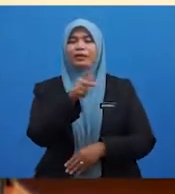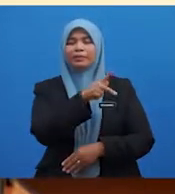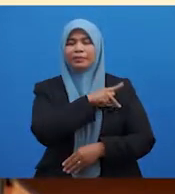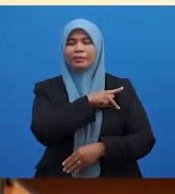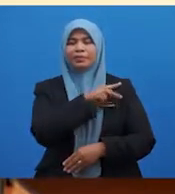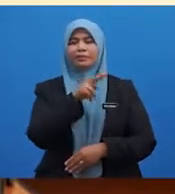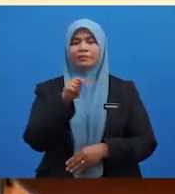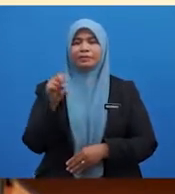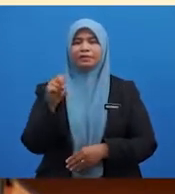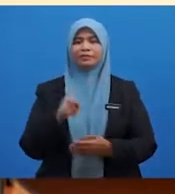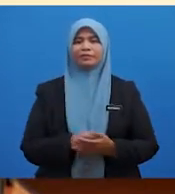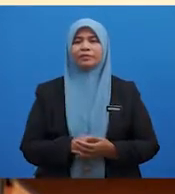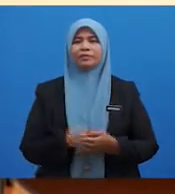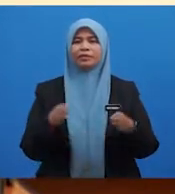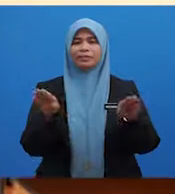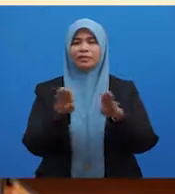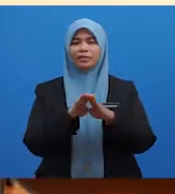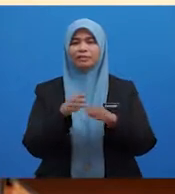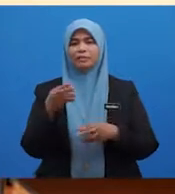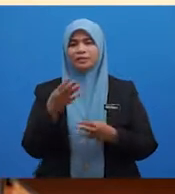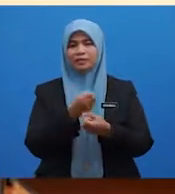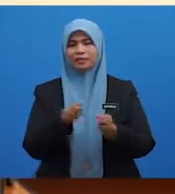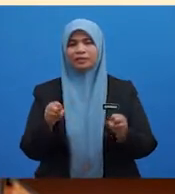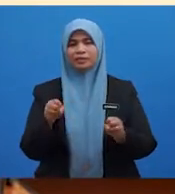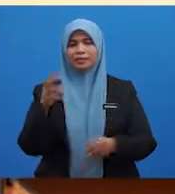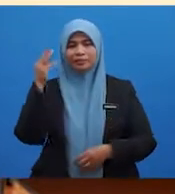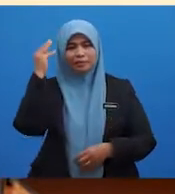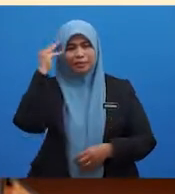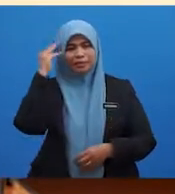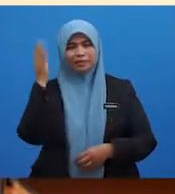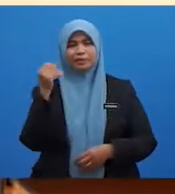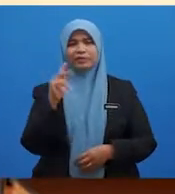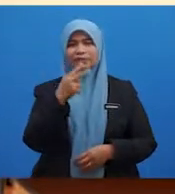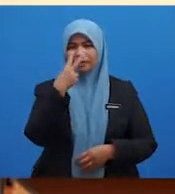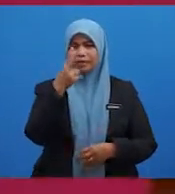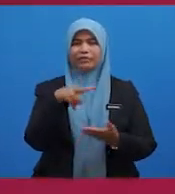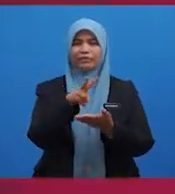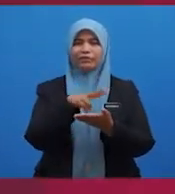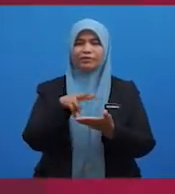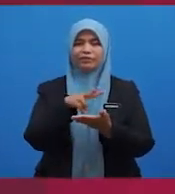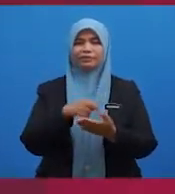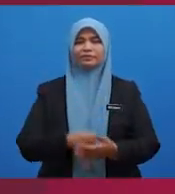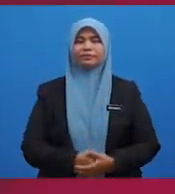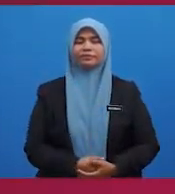kepemimpinan. Sebagai persediaan minda, mari kita lihat video ini.